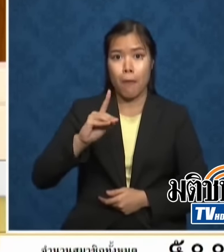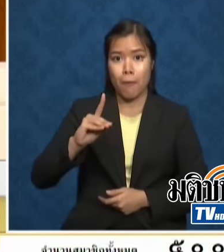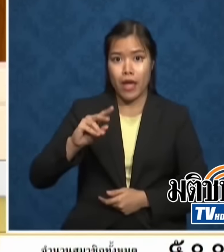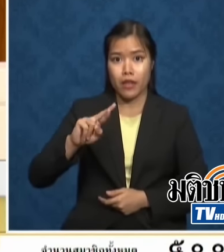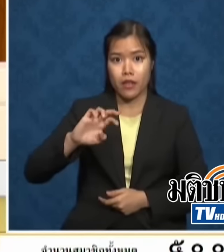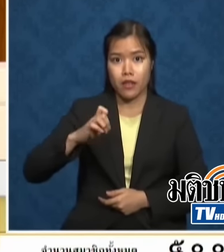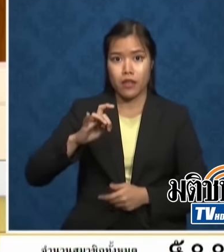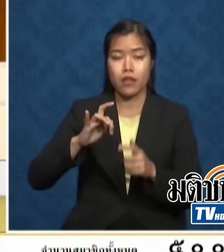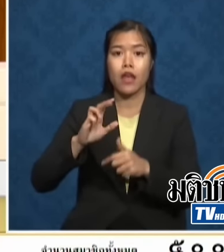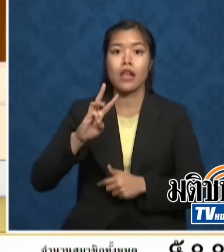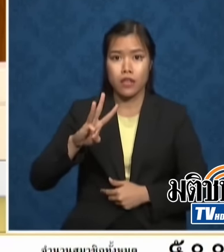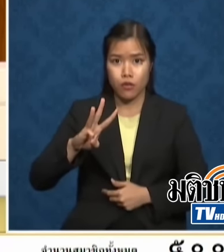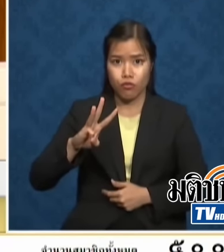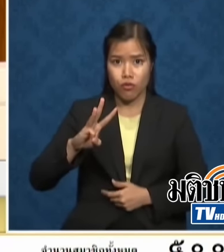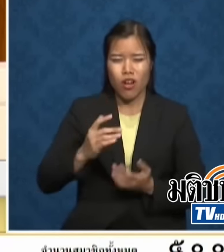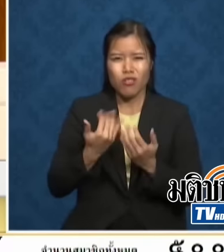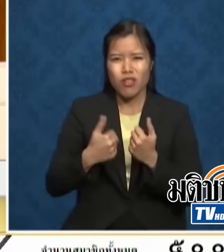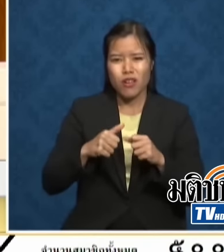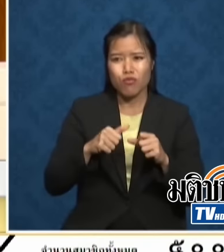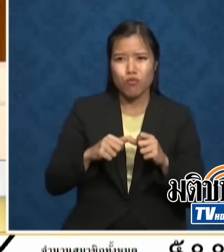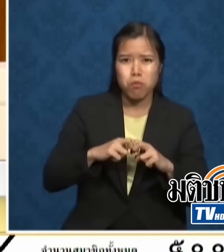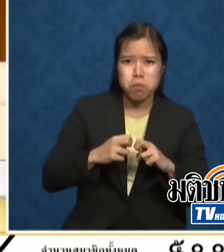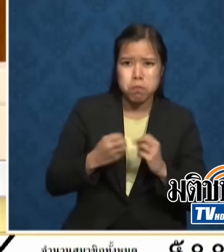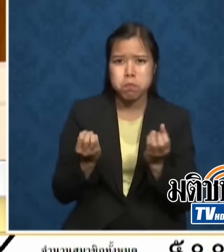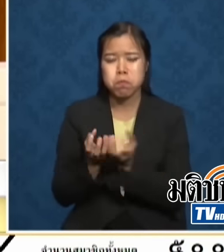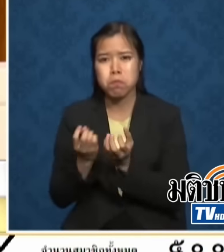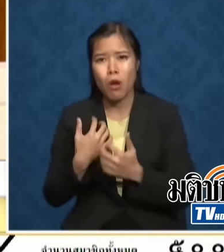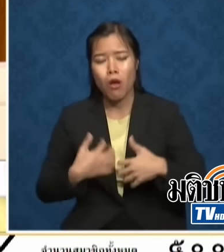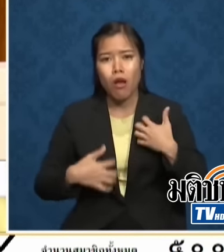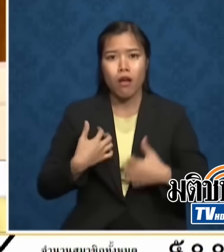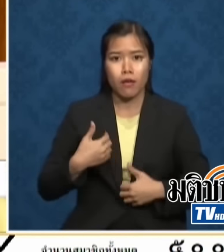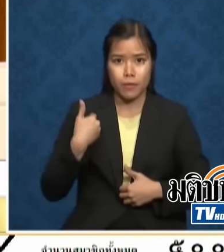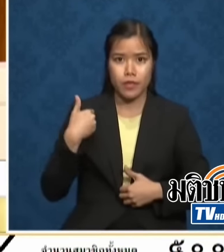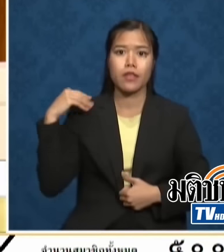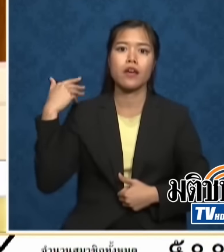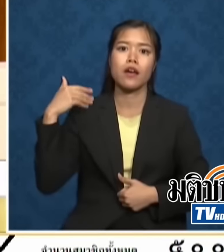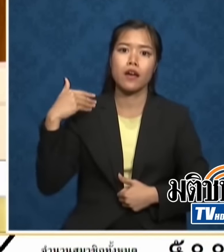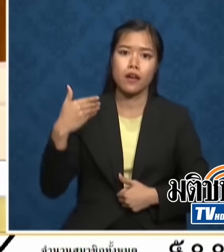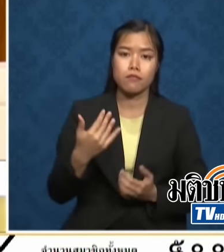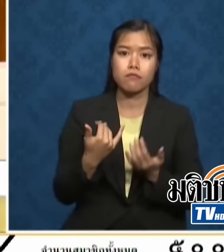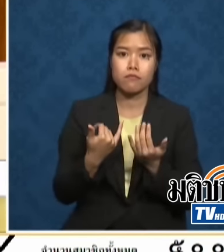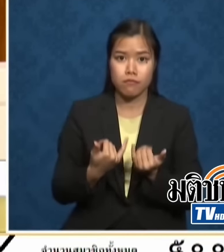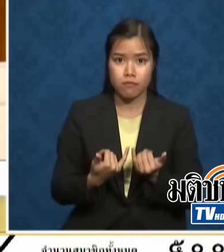าพี่น้องคน8ริ้วอยู่ไม่ได้แล้วดังนั้นในช่วงระยะเวลาที่ผ่านมา